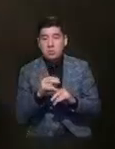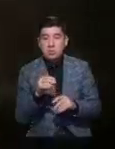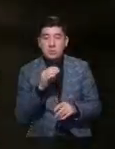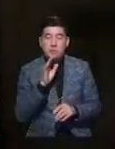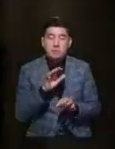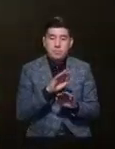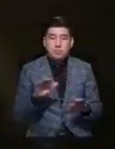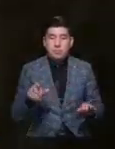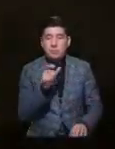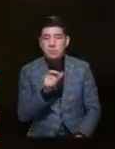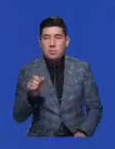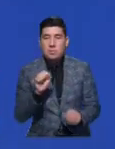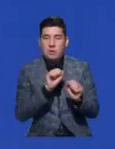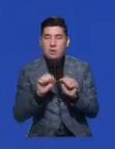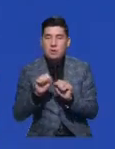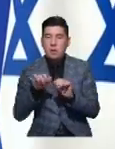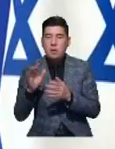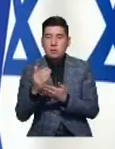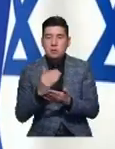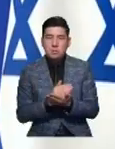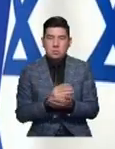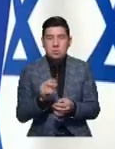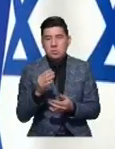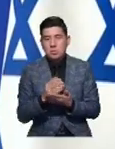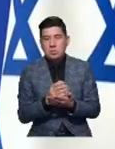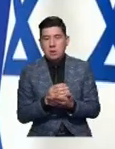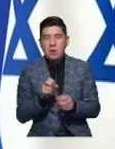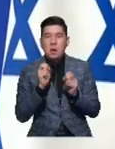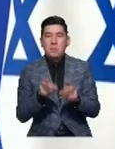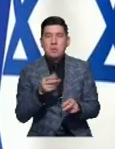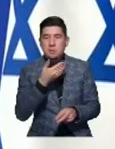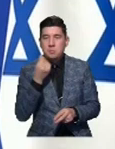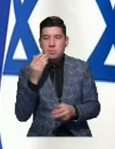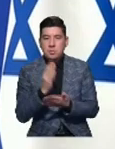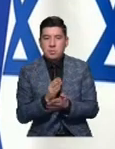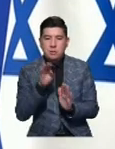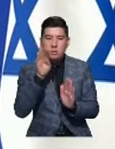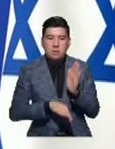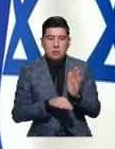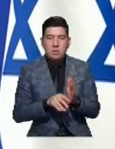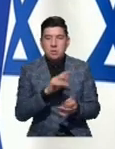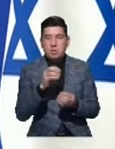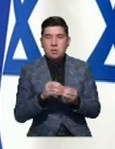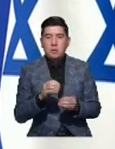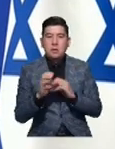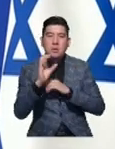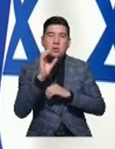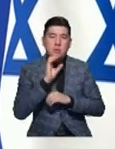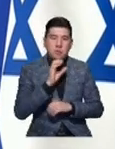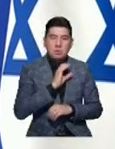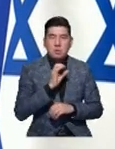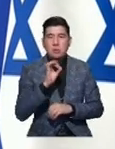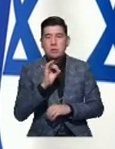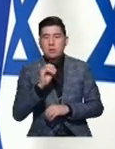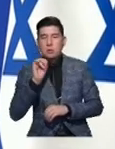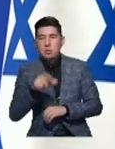Мол, там безопасно. Мы говорим о долгих месяцах, не о дне или двух. Это включает север и юг. Мы будем наносить удары по